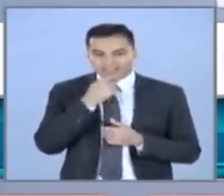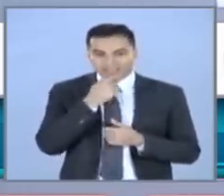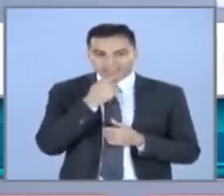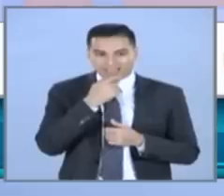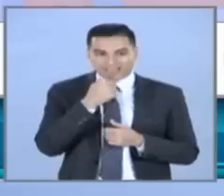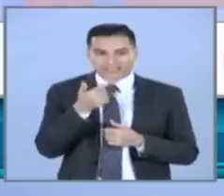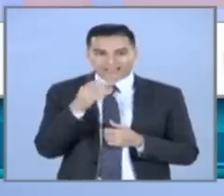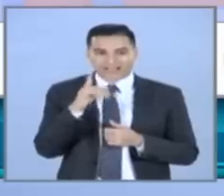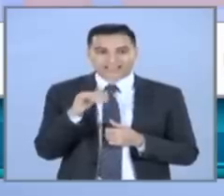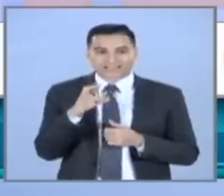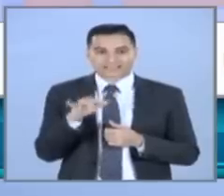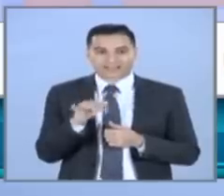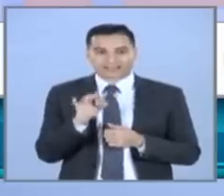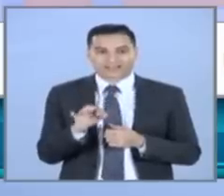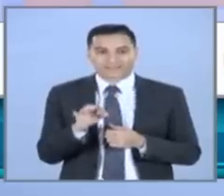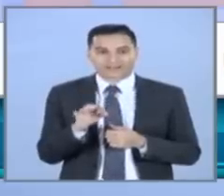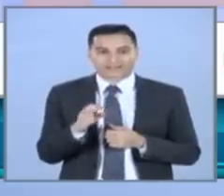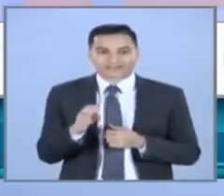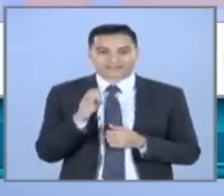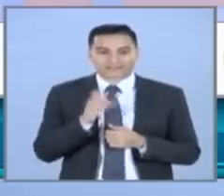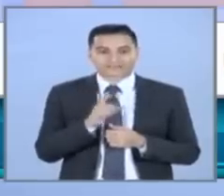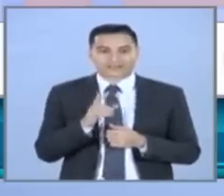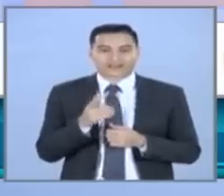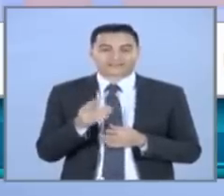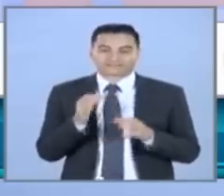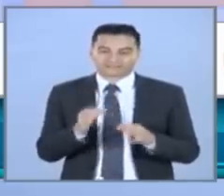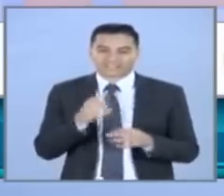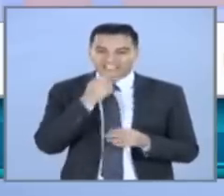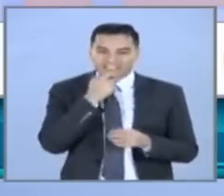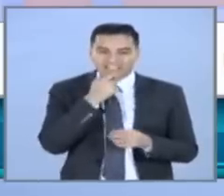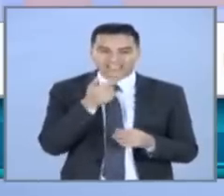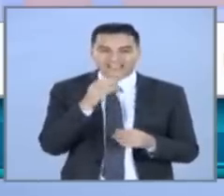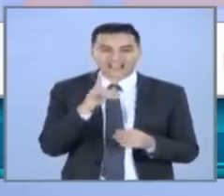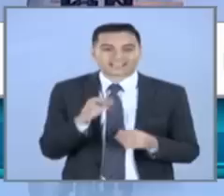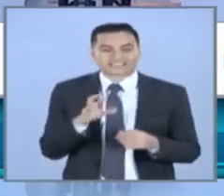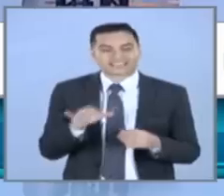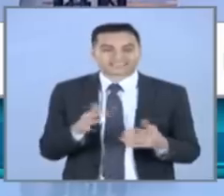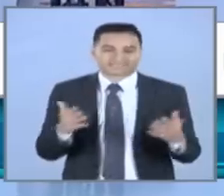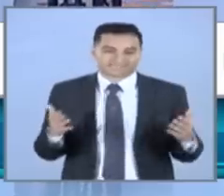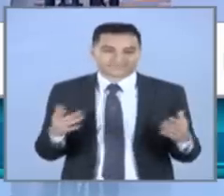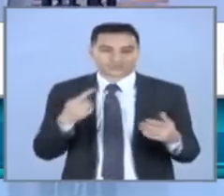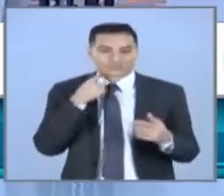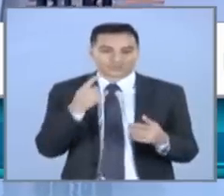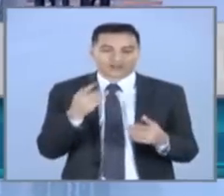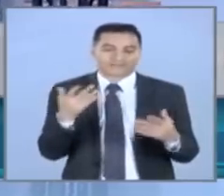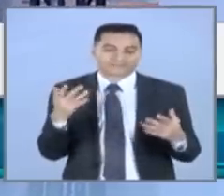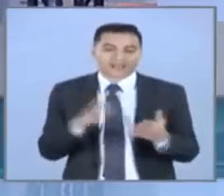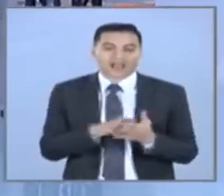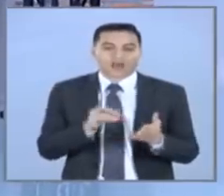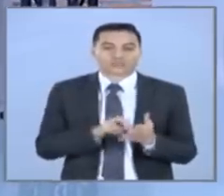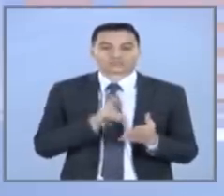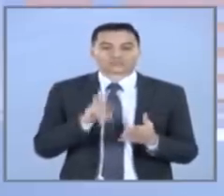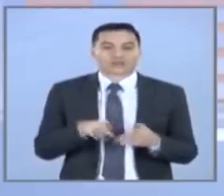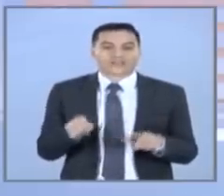انجليزي. هنري. طبعا طبعا الاجابه الصحيحه انجليزي. اول سؤال